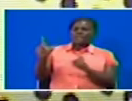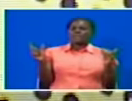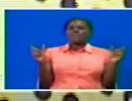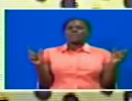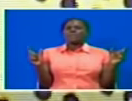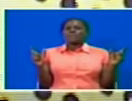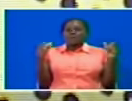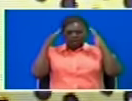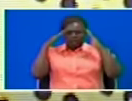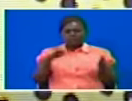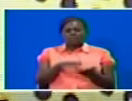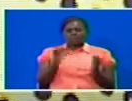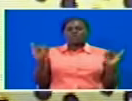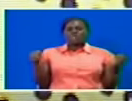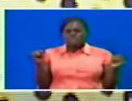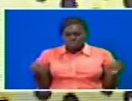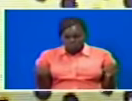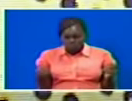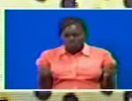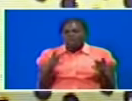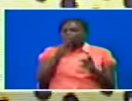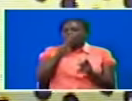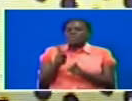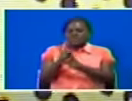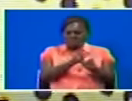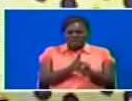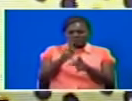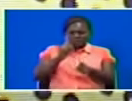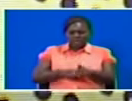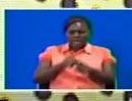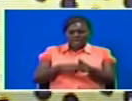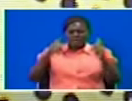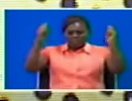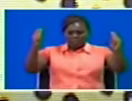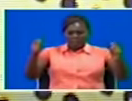habari kuwa makini na taarifa ambazo wanapeperusha wakati huu wa kampeni.